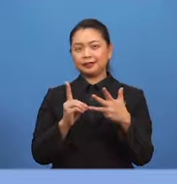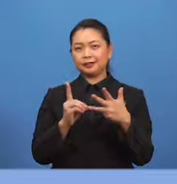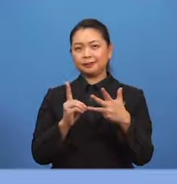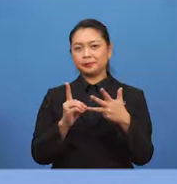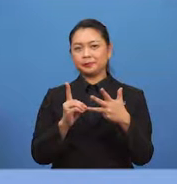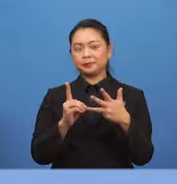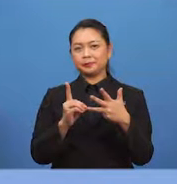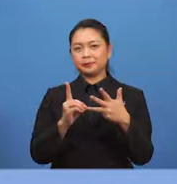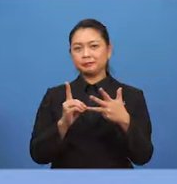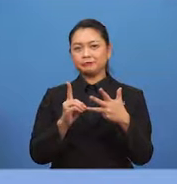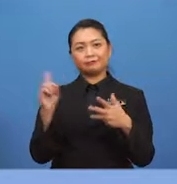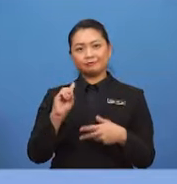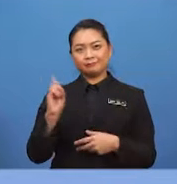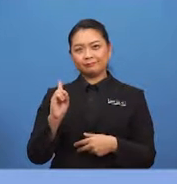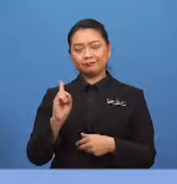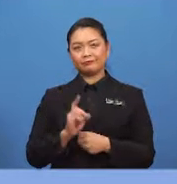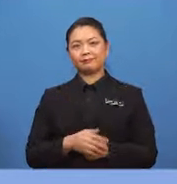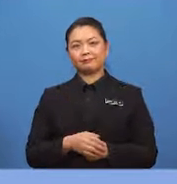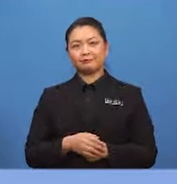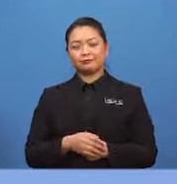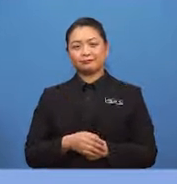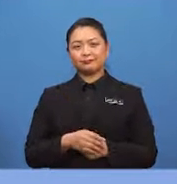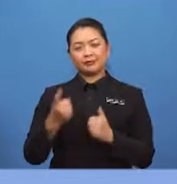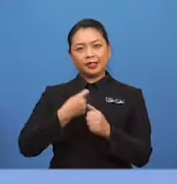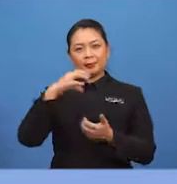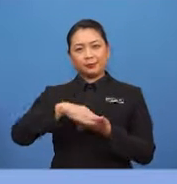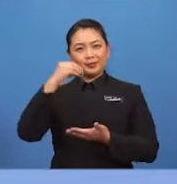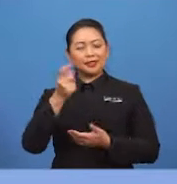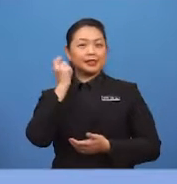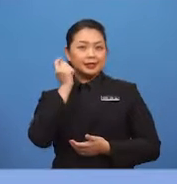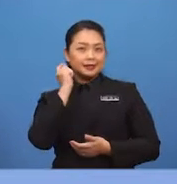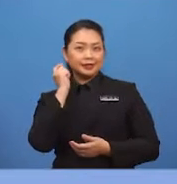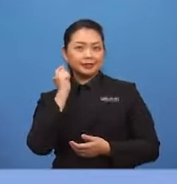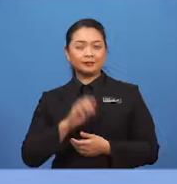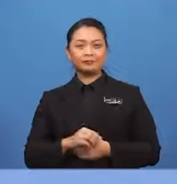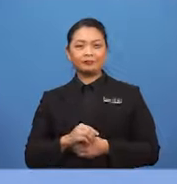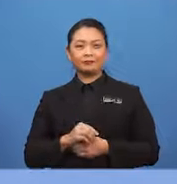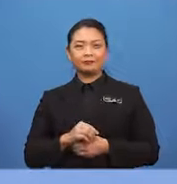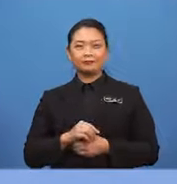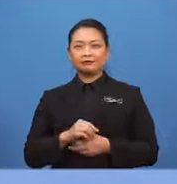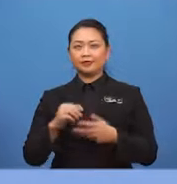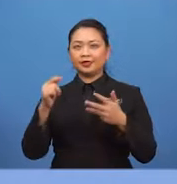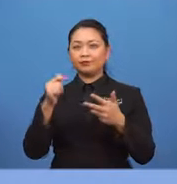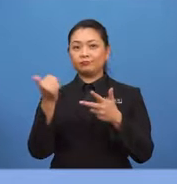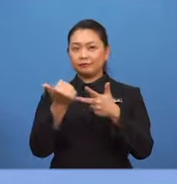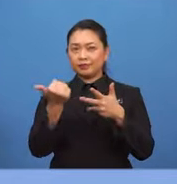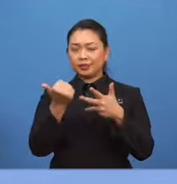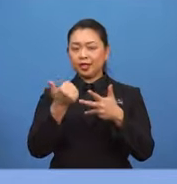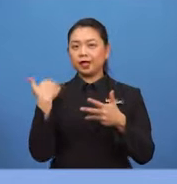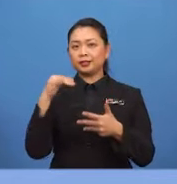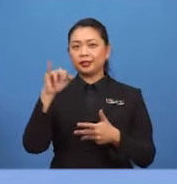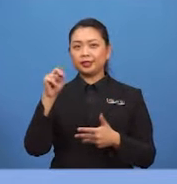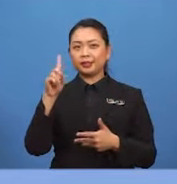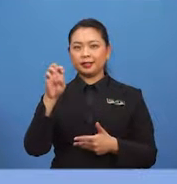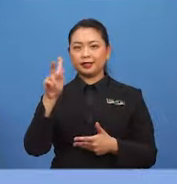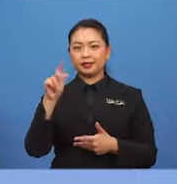Kaca borosilikat. Dari pembelajaran kita tadi, kaca plumber mempunyai indeks biasan